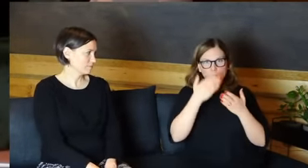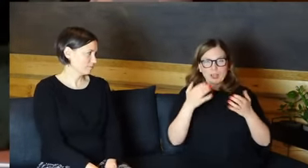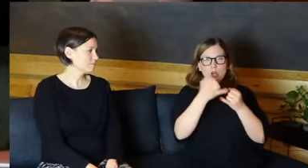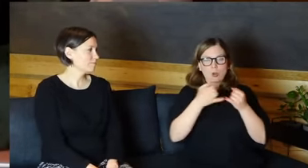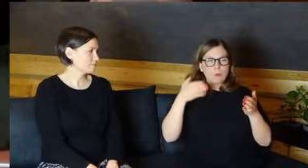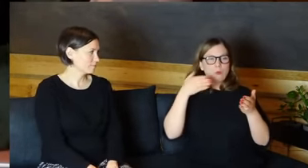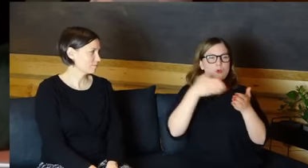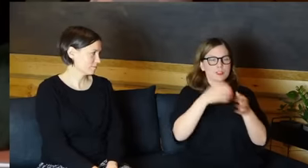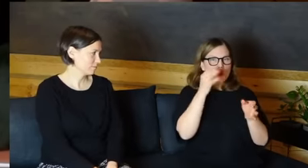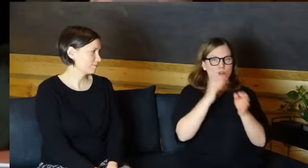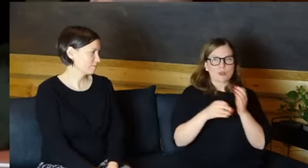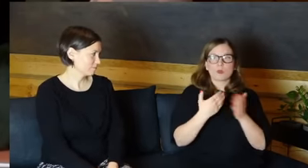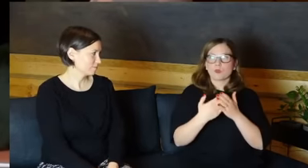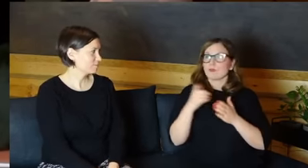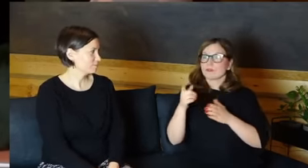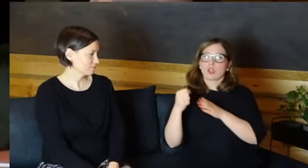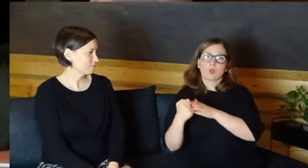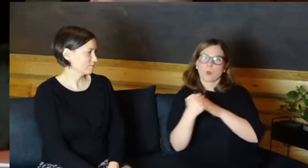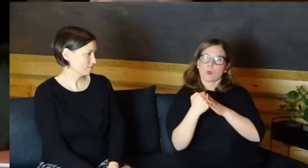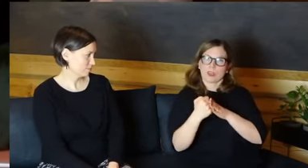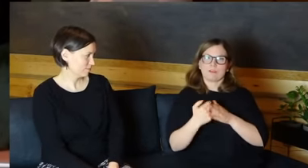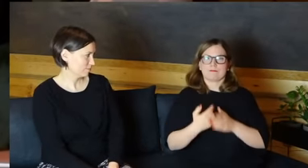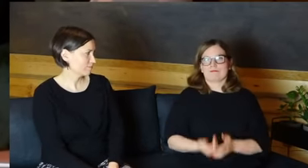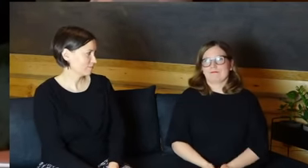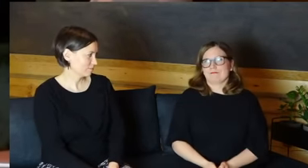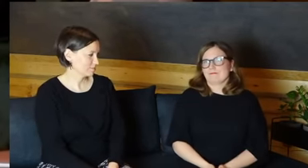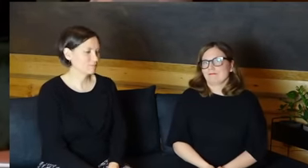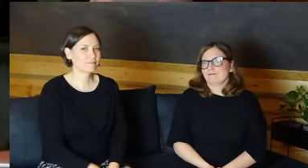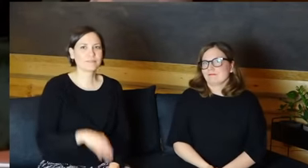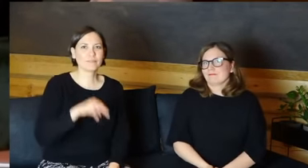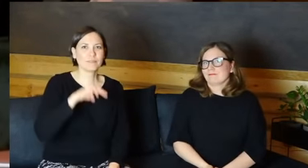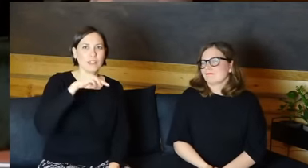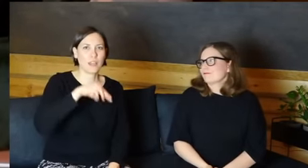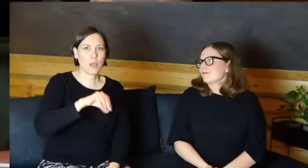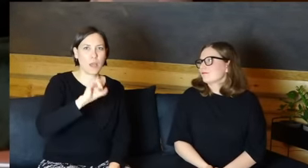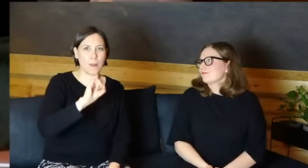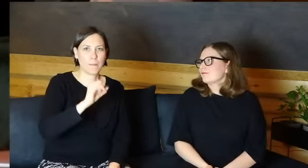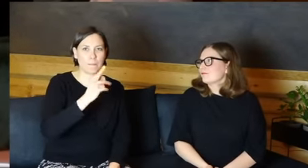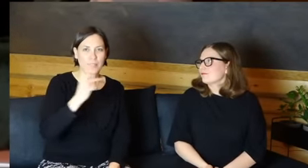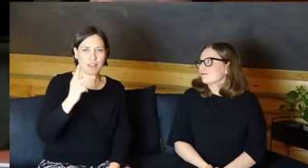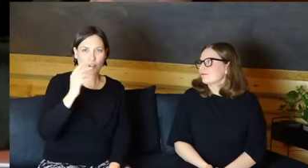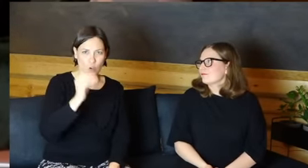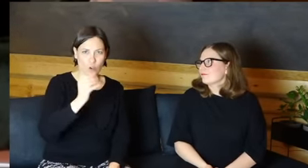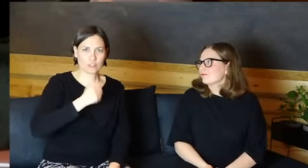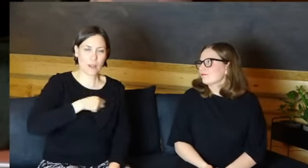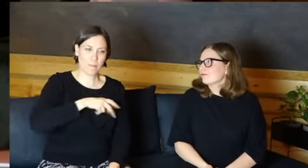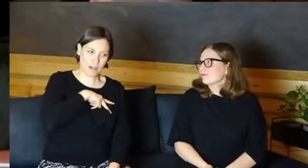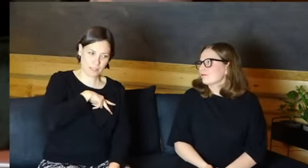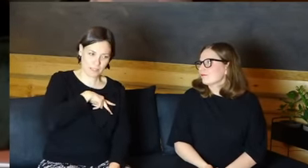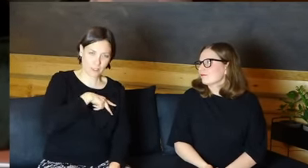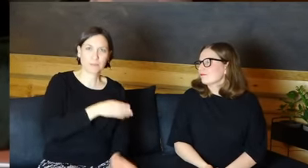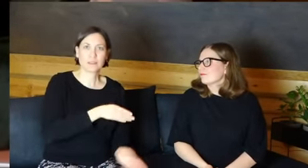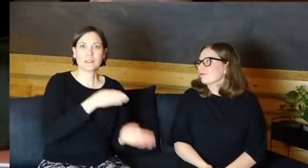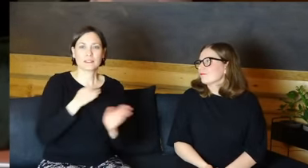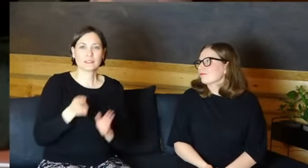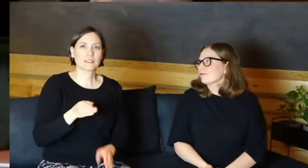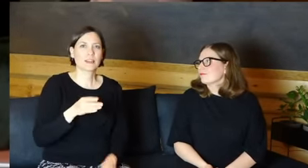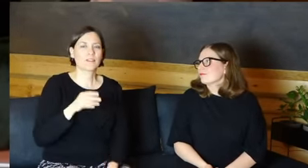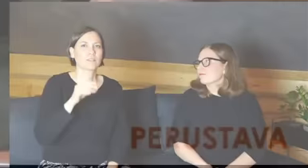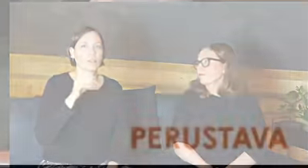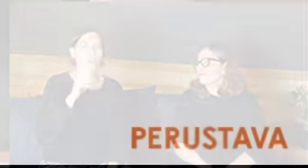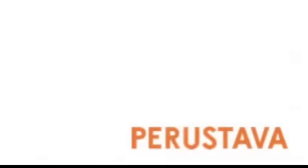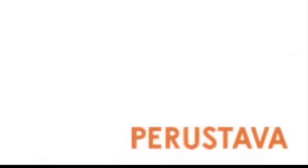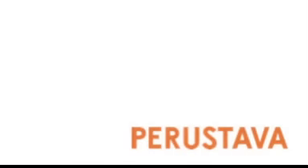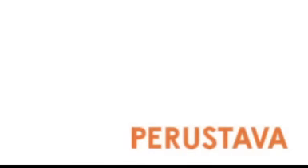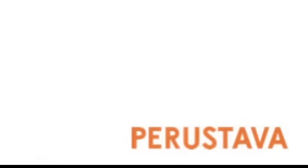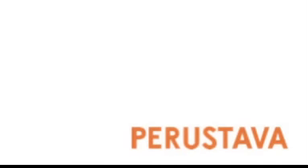asti. No sitten Mikon lisäksi niin Karjalan Orimattilaan Kariston